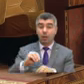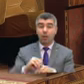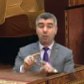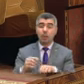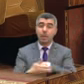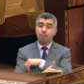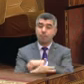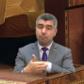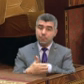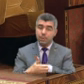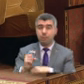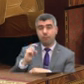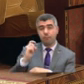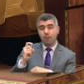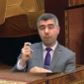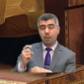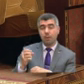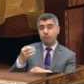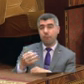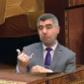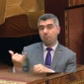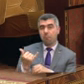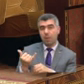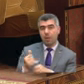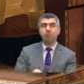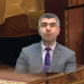الهشة من مدخول شهري يحفظ كرامتهم